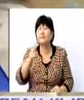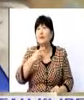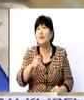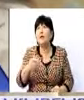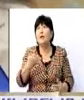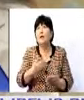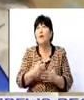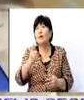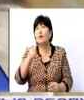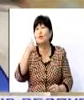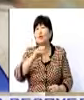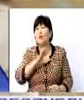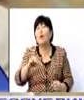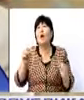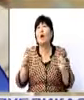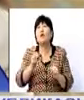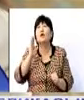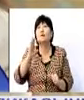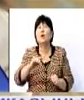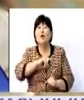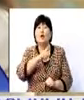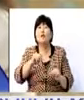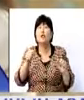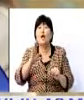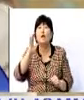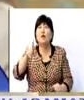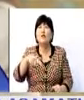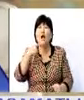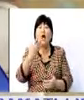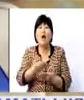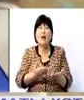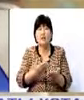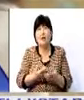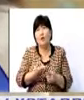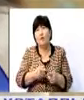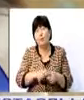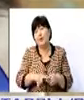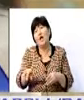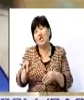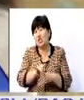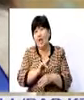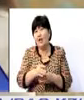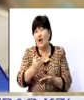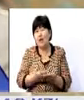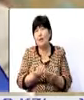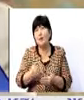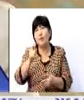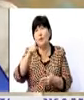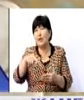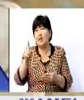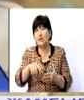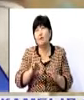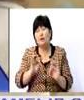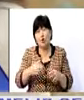байқасаңыздар, осы 100 жылда болмаған қыс болады, күн қатты салқын болады деп айтылып жатыр. Бұл жалған ақпарат, ол ақпаратқа сенбеулеріңді